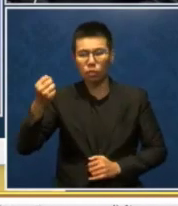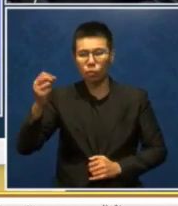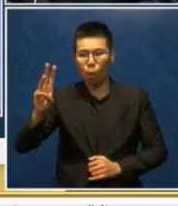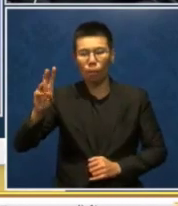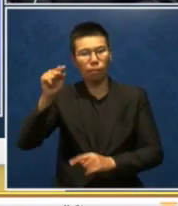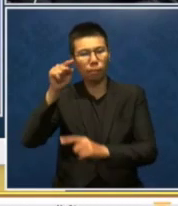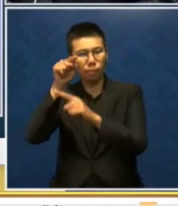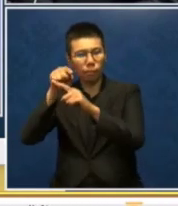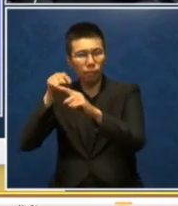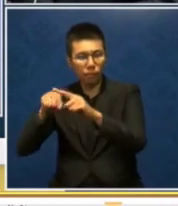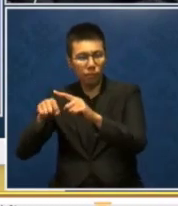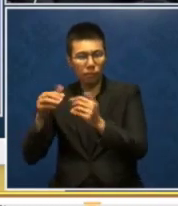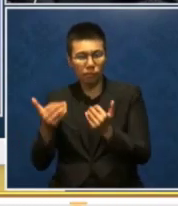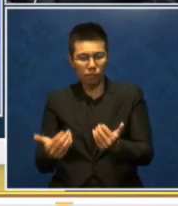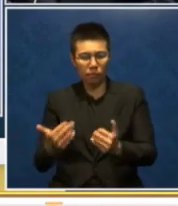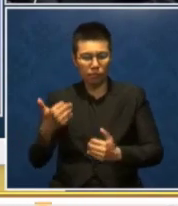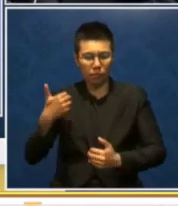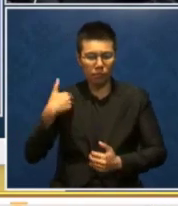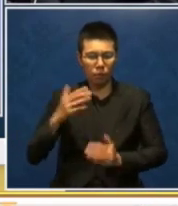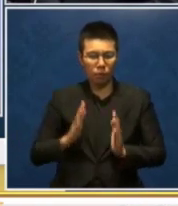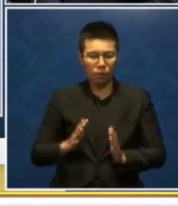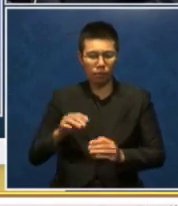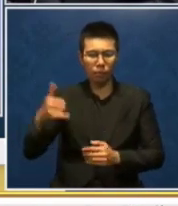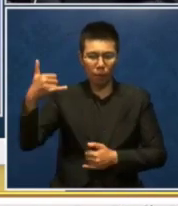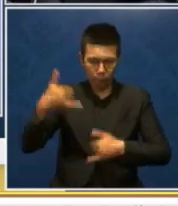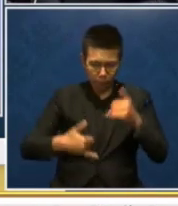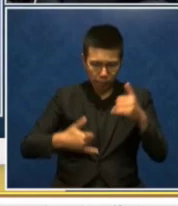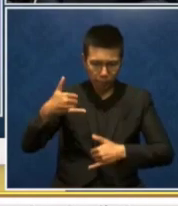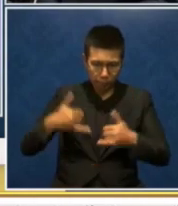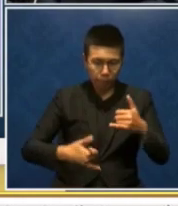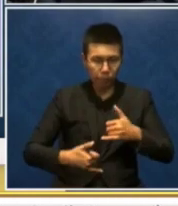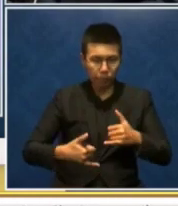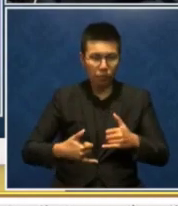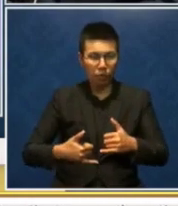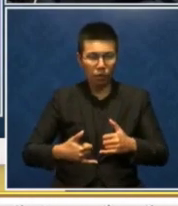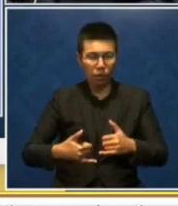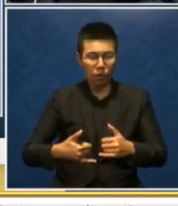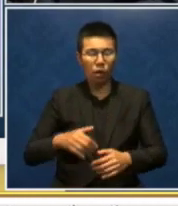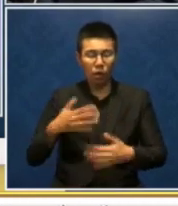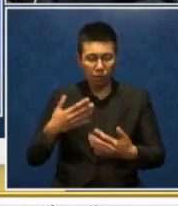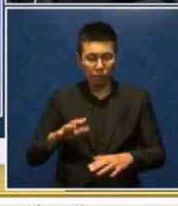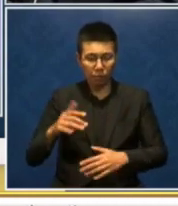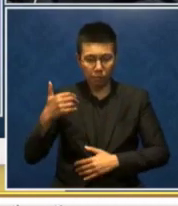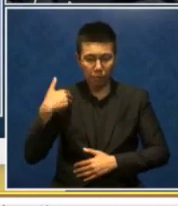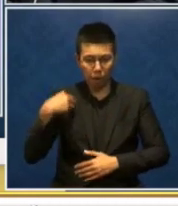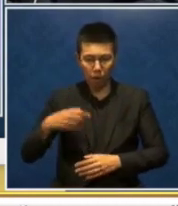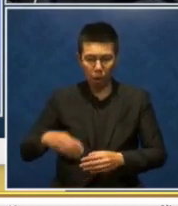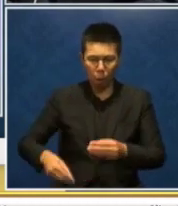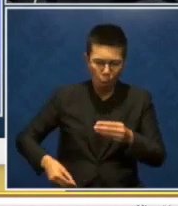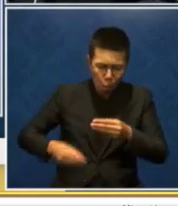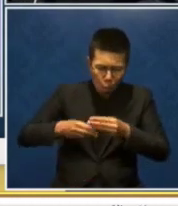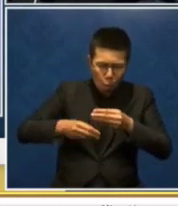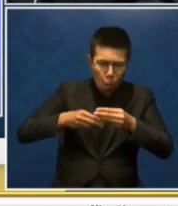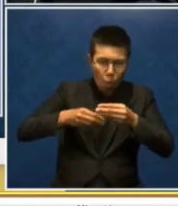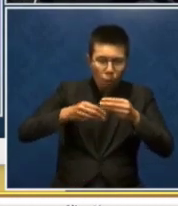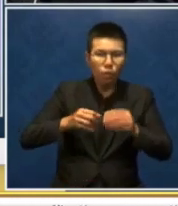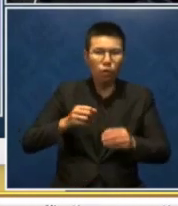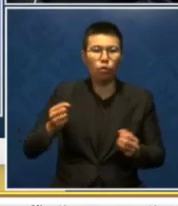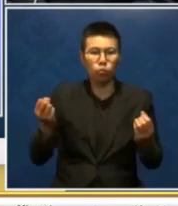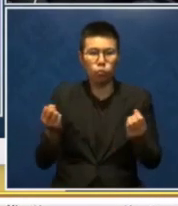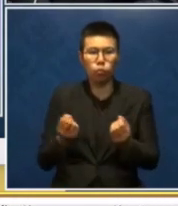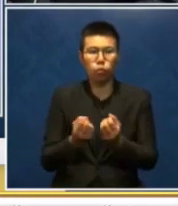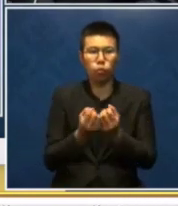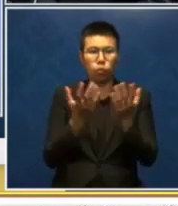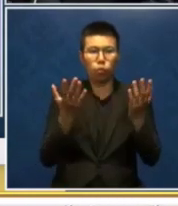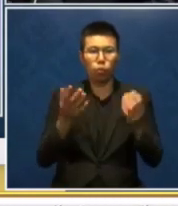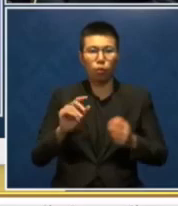101.66% ด้วยจำนวนที่มีผู้มาใช้บริการมากและเพิ่มขึ้นอย่างรวดเร็วได้ส่งผลกระทบต่